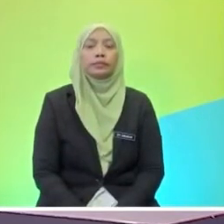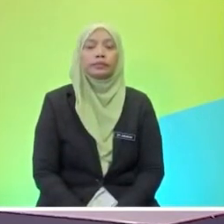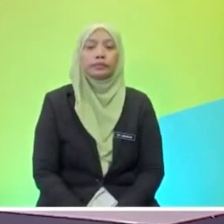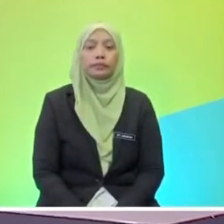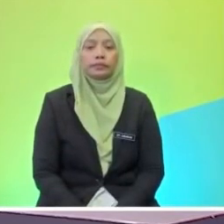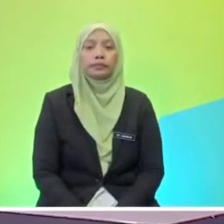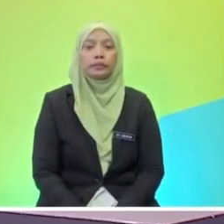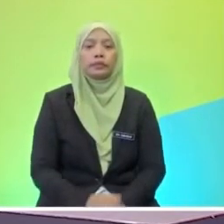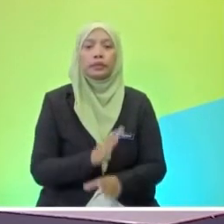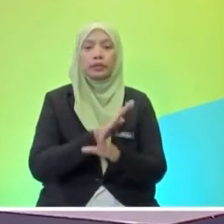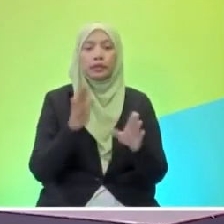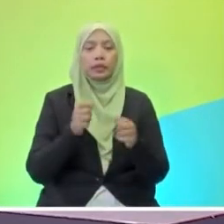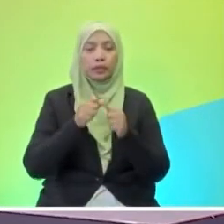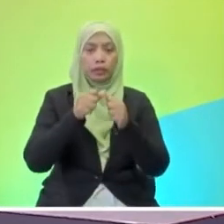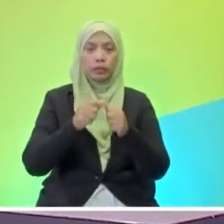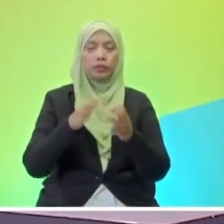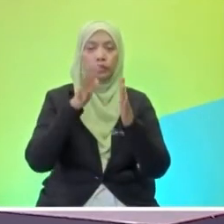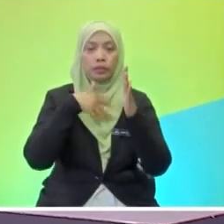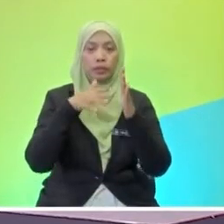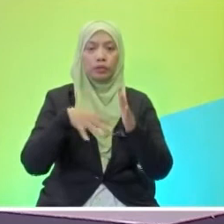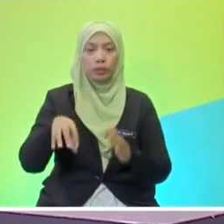Tidak mengikut jadwal oke